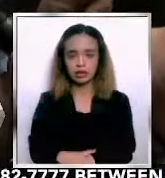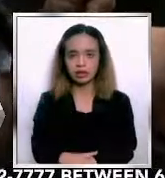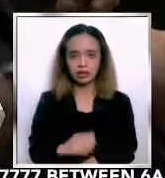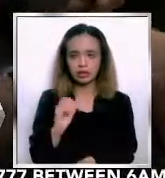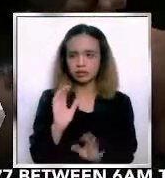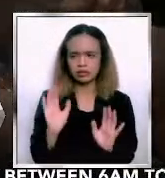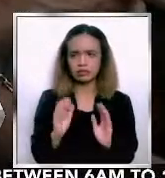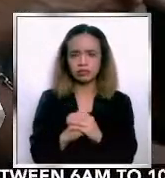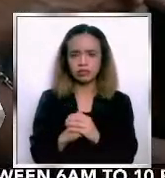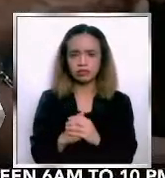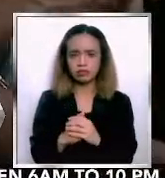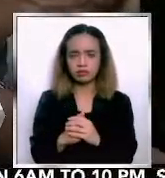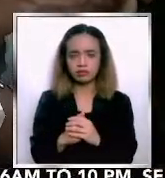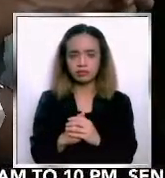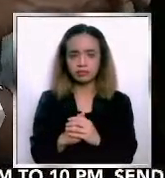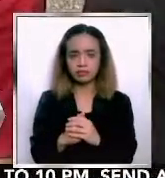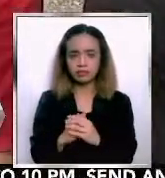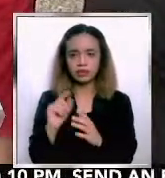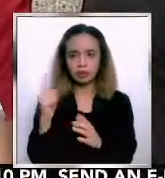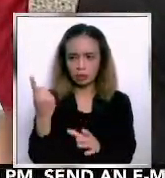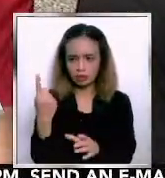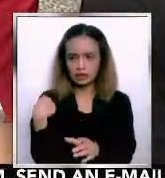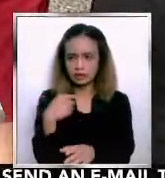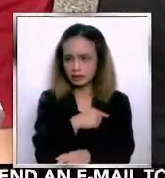sama lang po, hindi po nagamit.